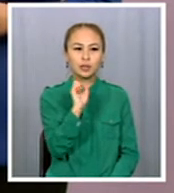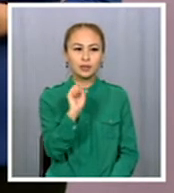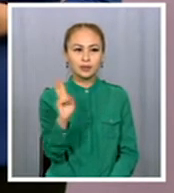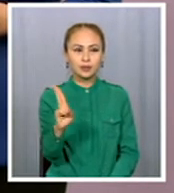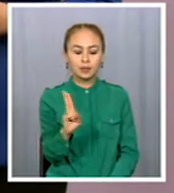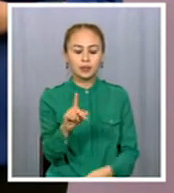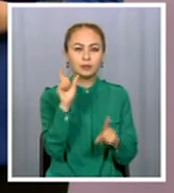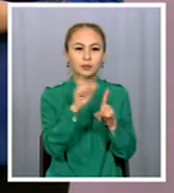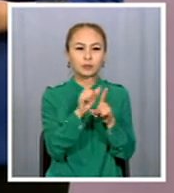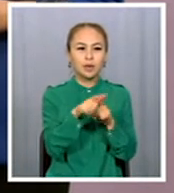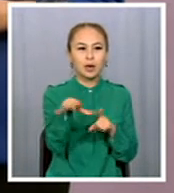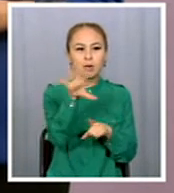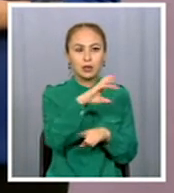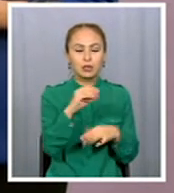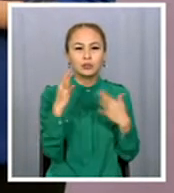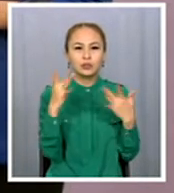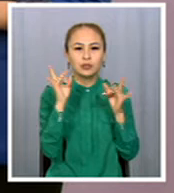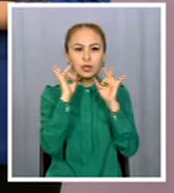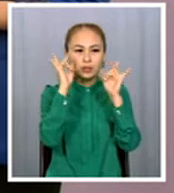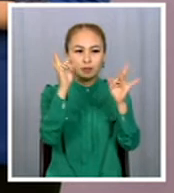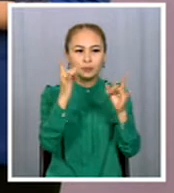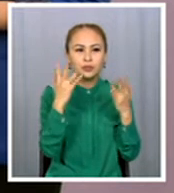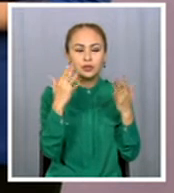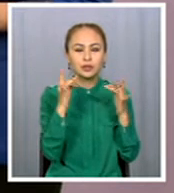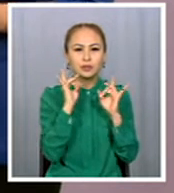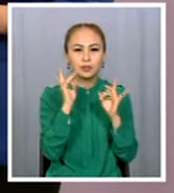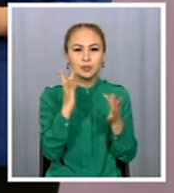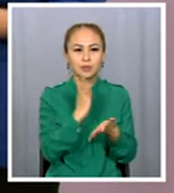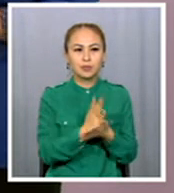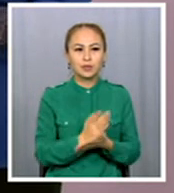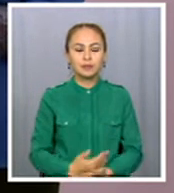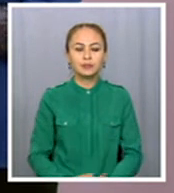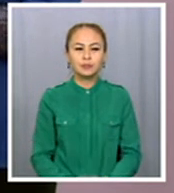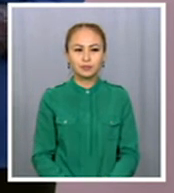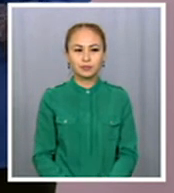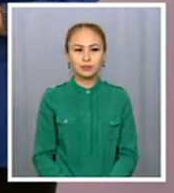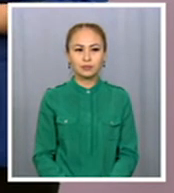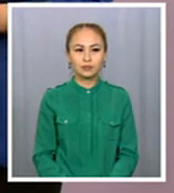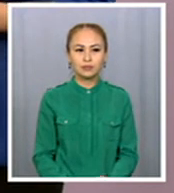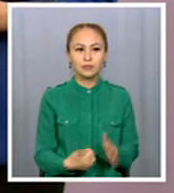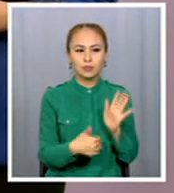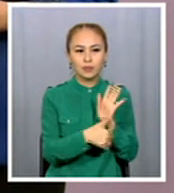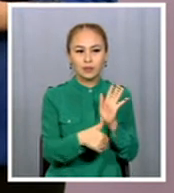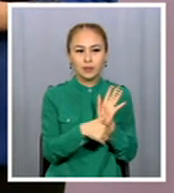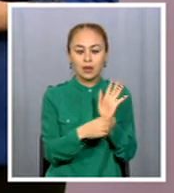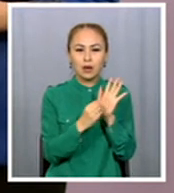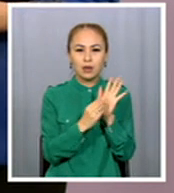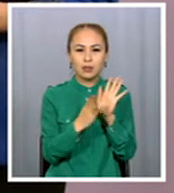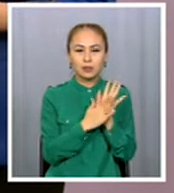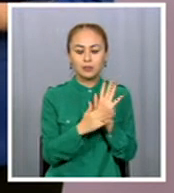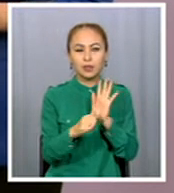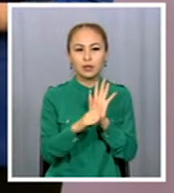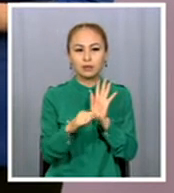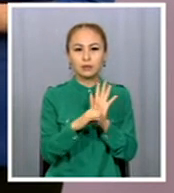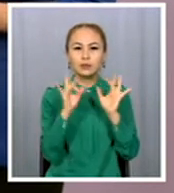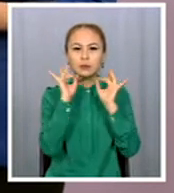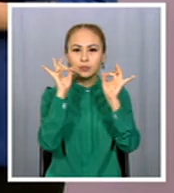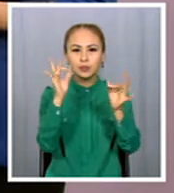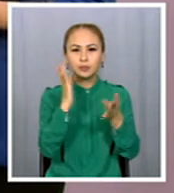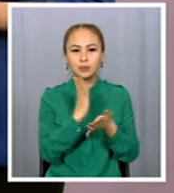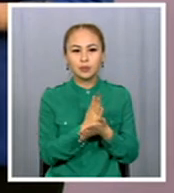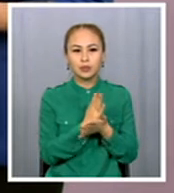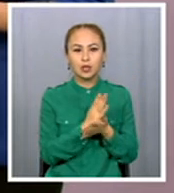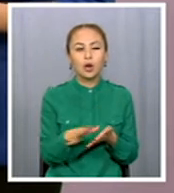Сөзде барлығы неше әріп, неше дыбыс бар? Иә, 6 әріп, 6 дыбыс бар.